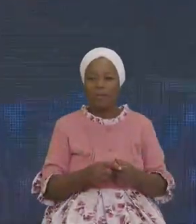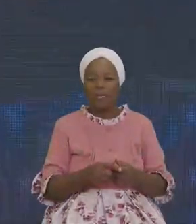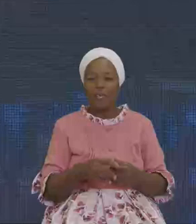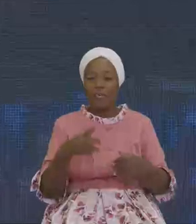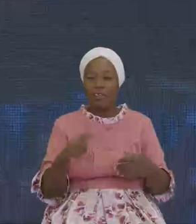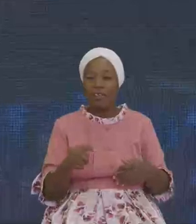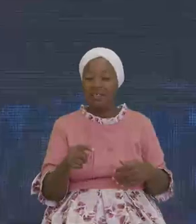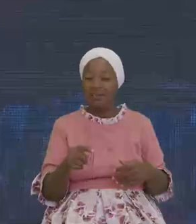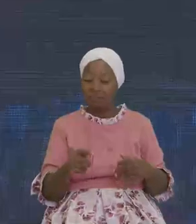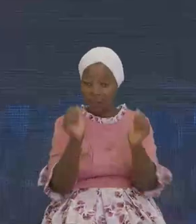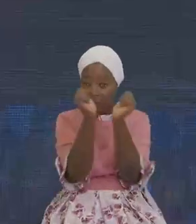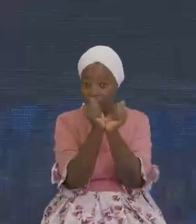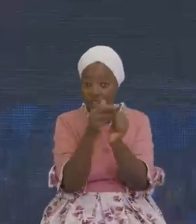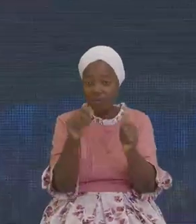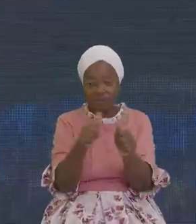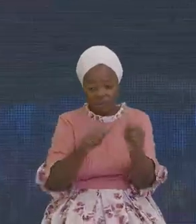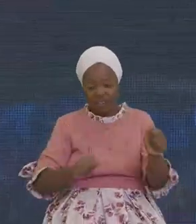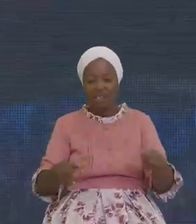Il y a une personnalité